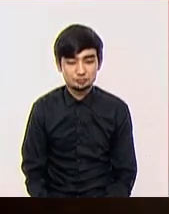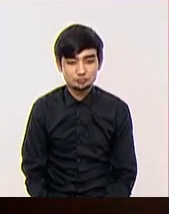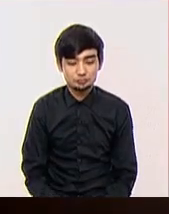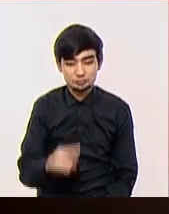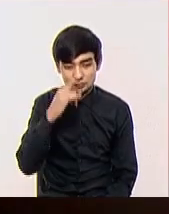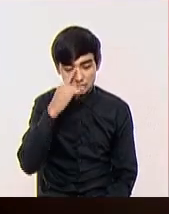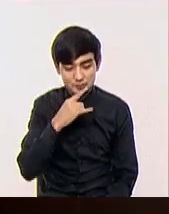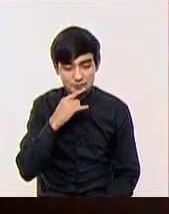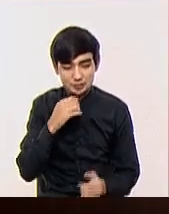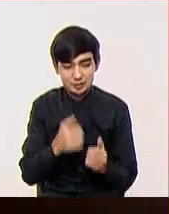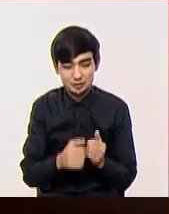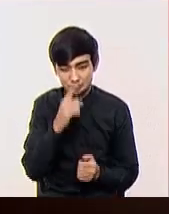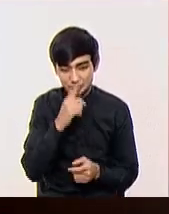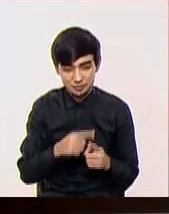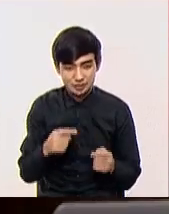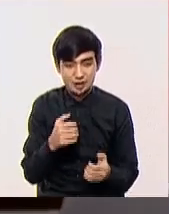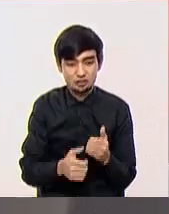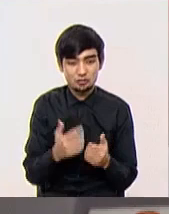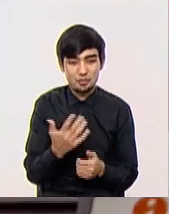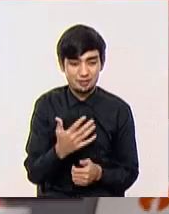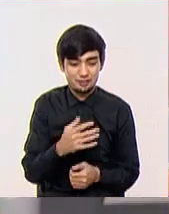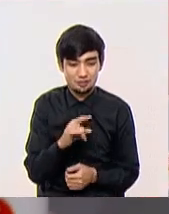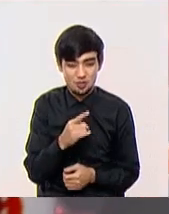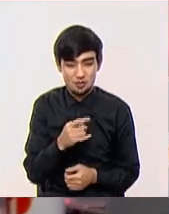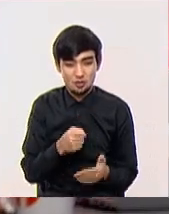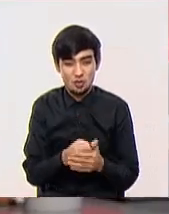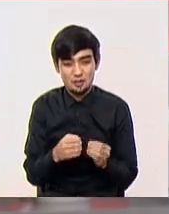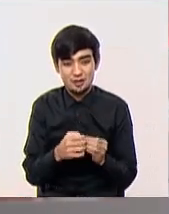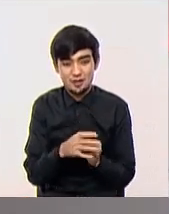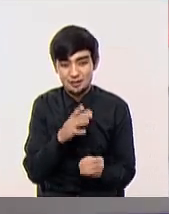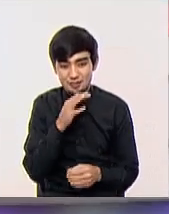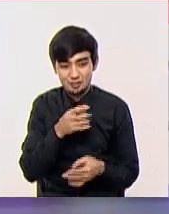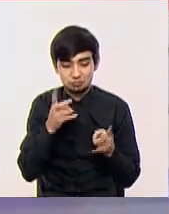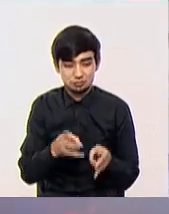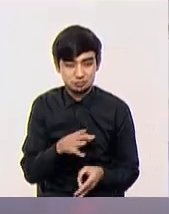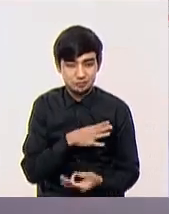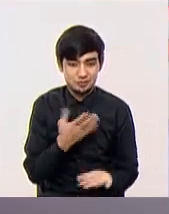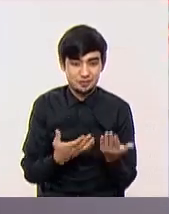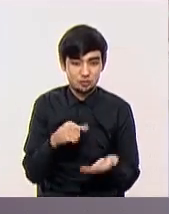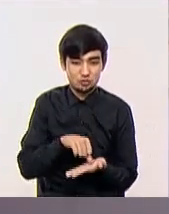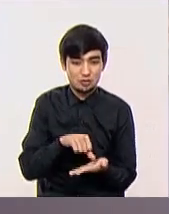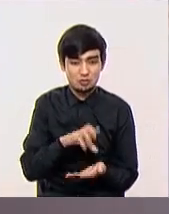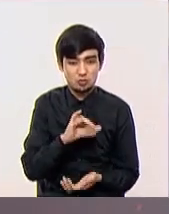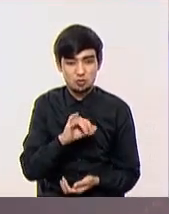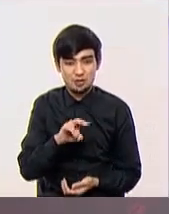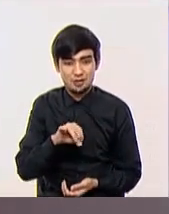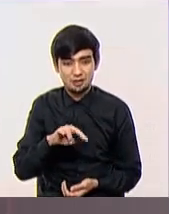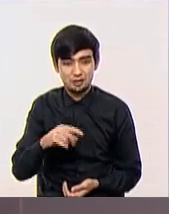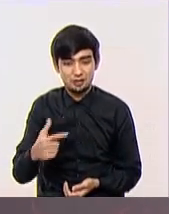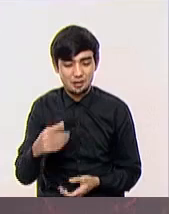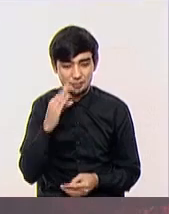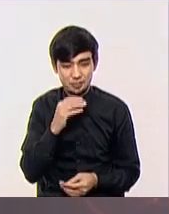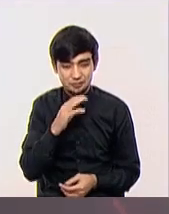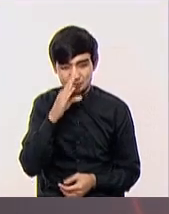В Казахстане ежемесячно каждый пятый подросток до 15 лет становится жертвой или участником буллинга. Чаще всего это